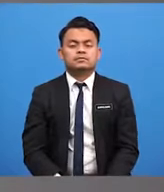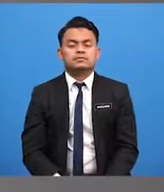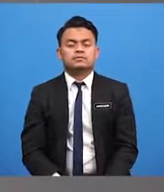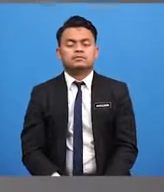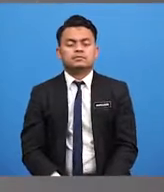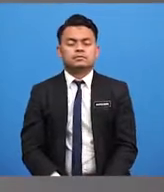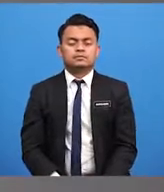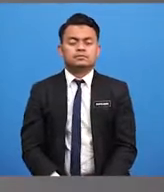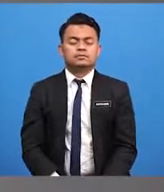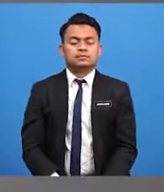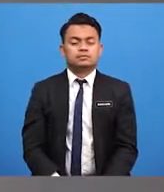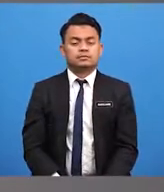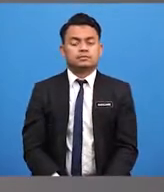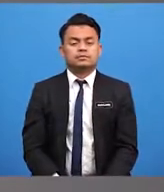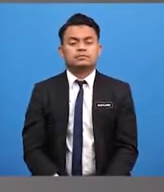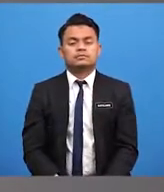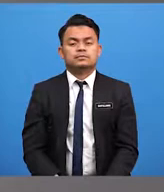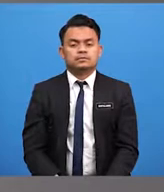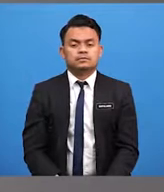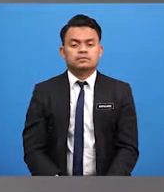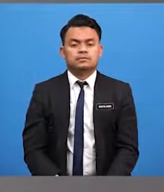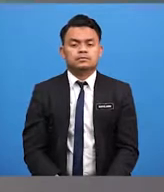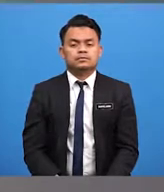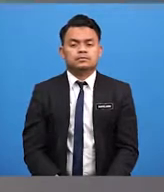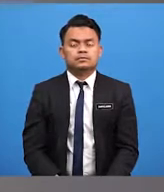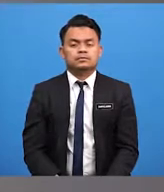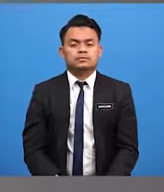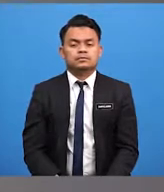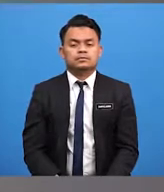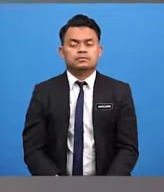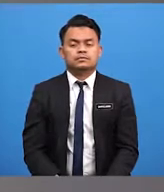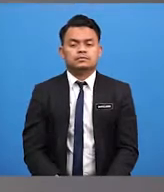dan air sekali dry parsley.